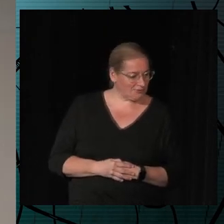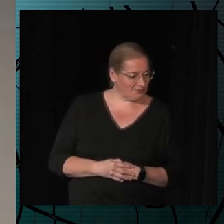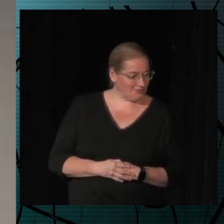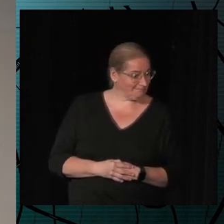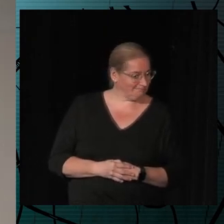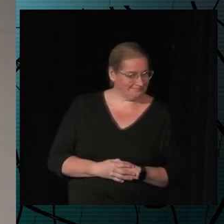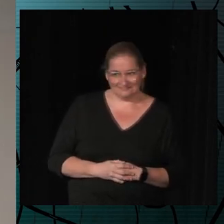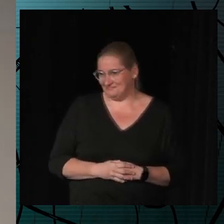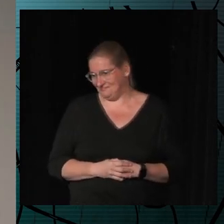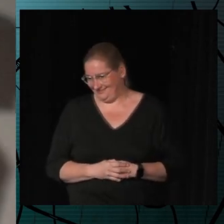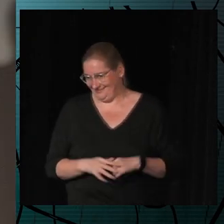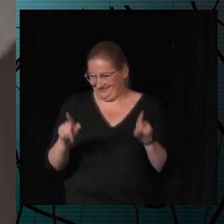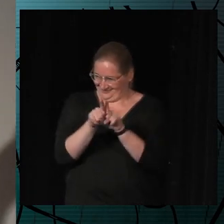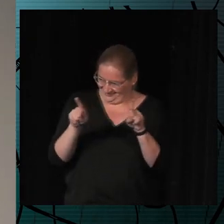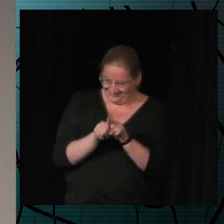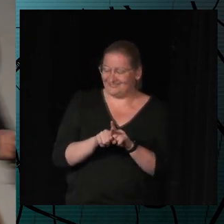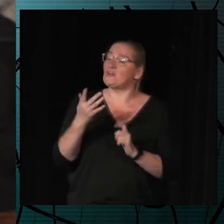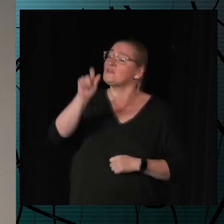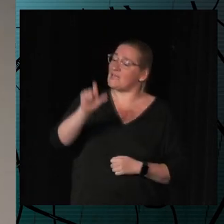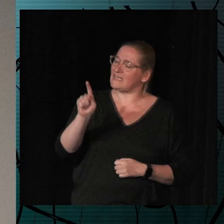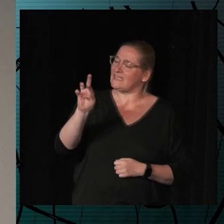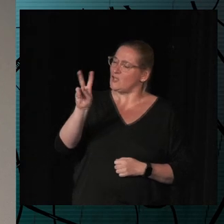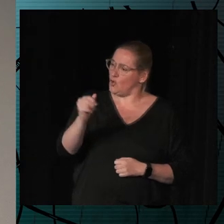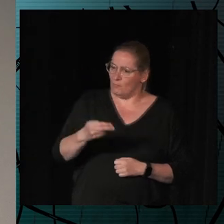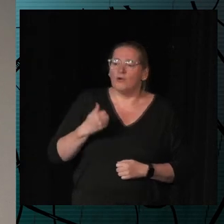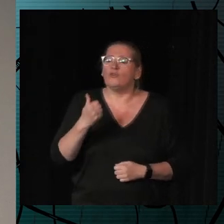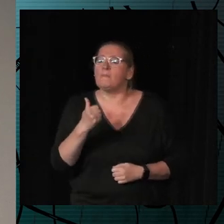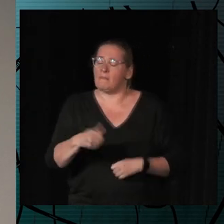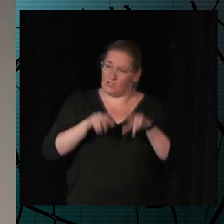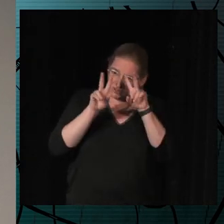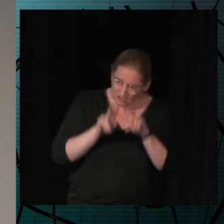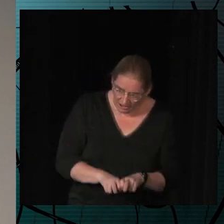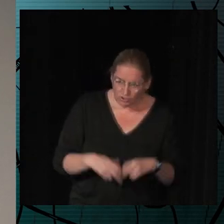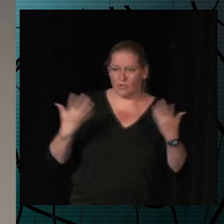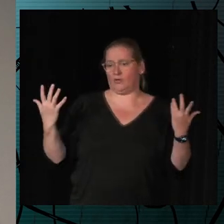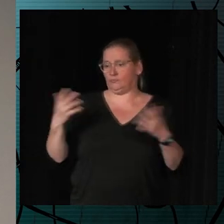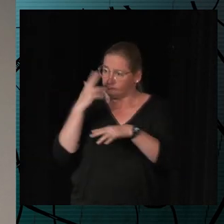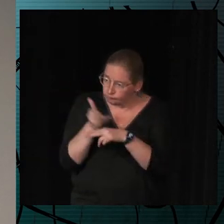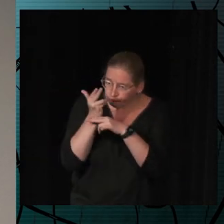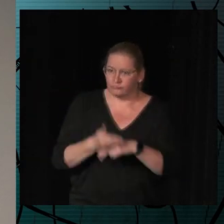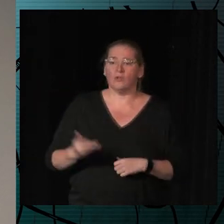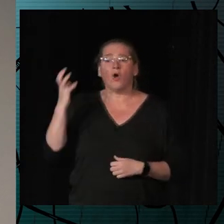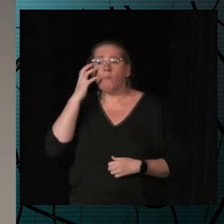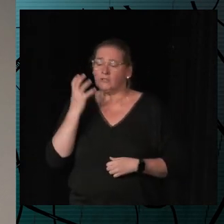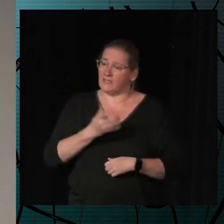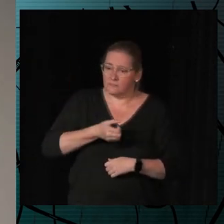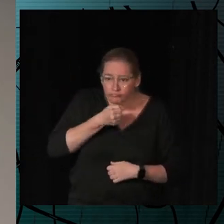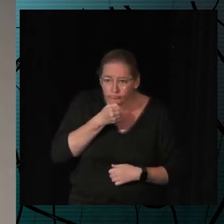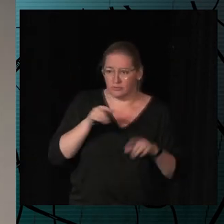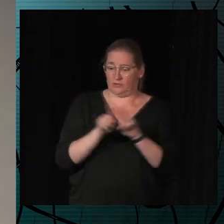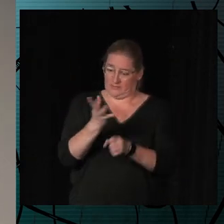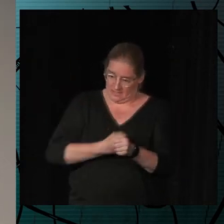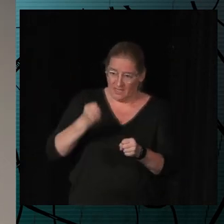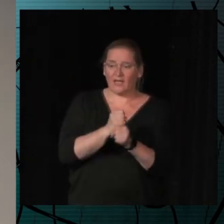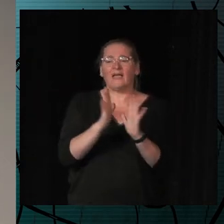l'applaudir et Guillaume béchelier chercheur artiste vidéaste podcaseur et également auteur d'un livre intitulé havre